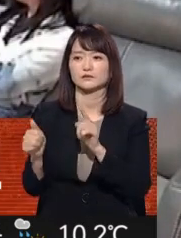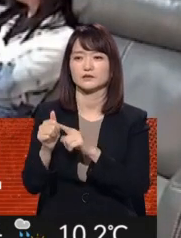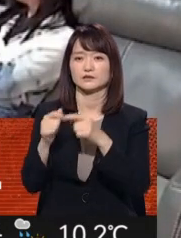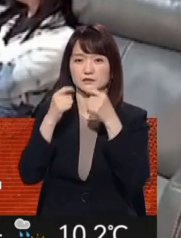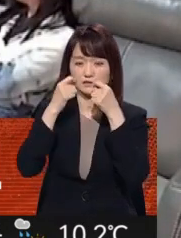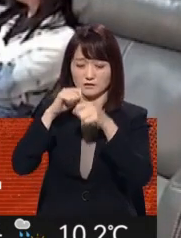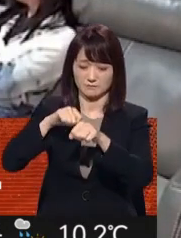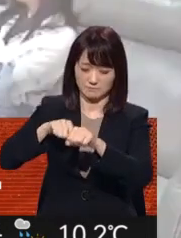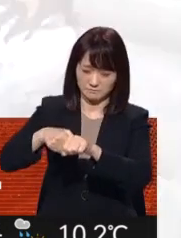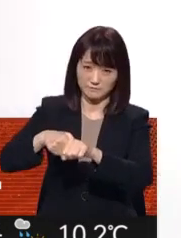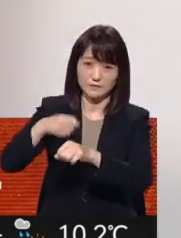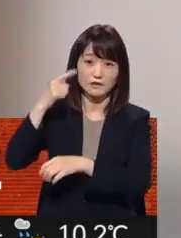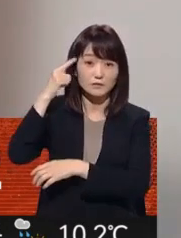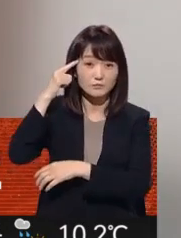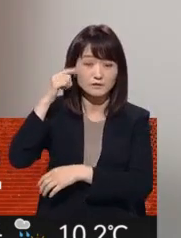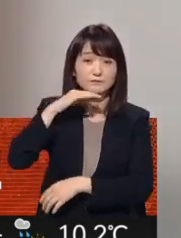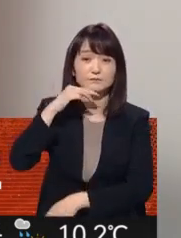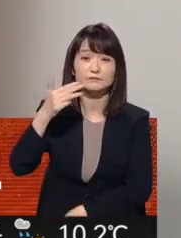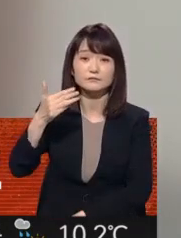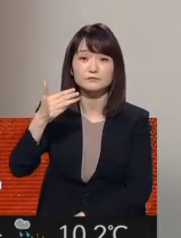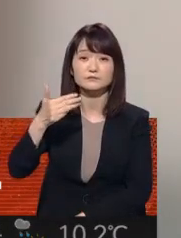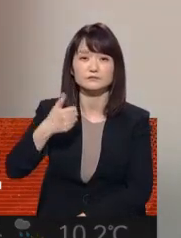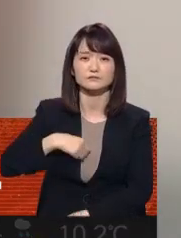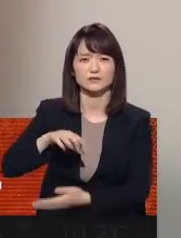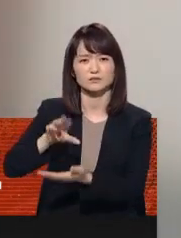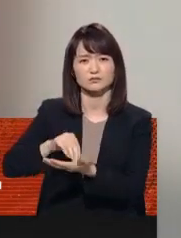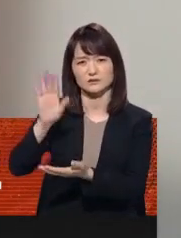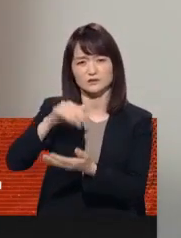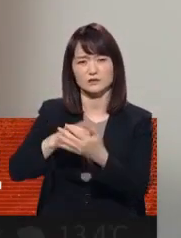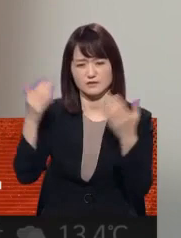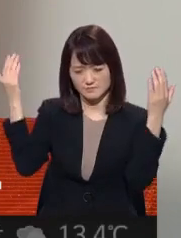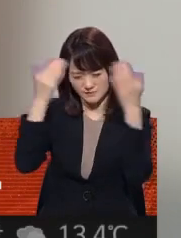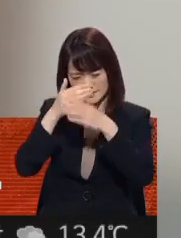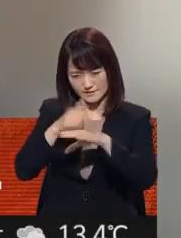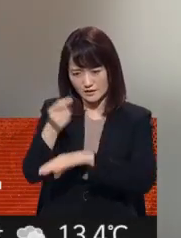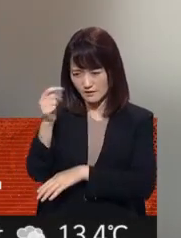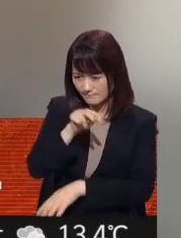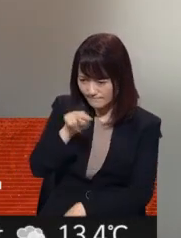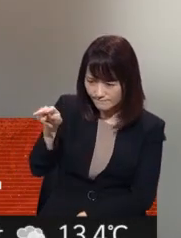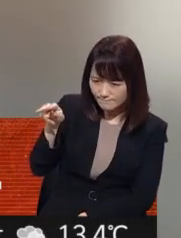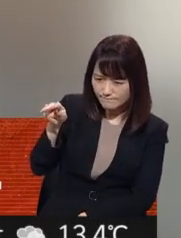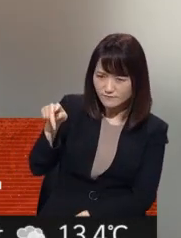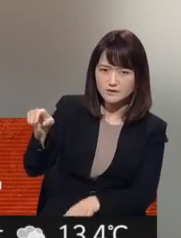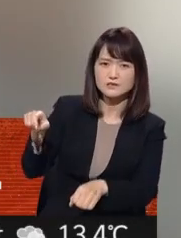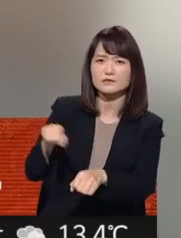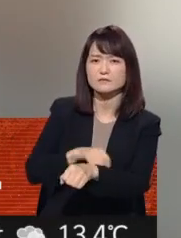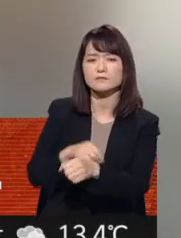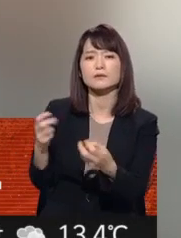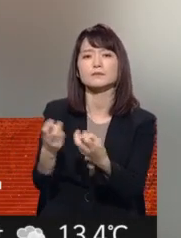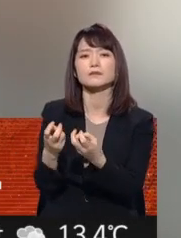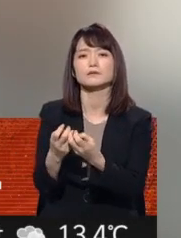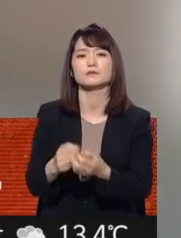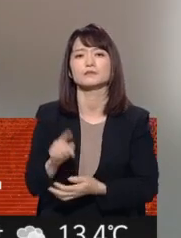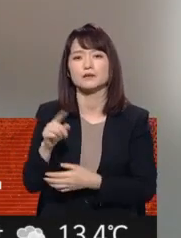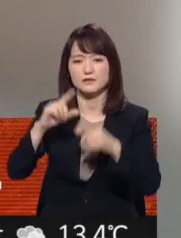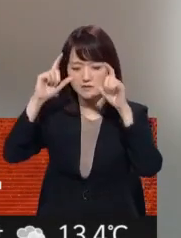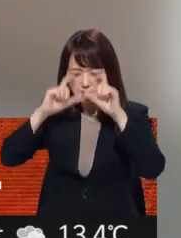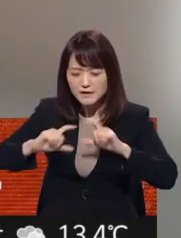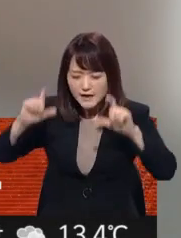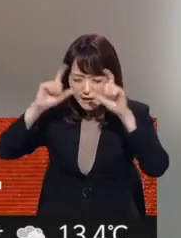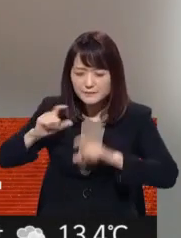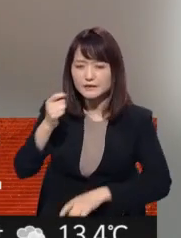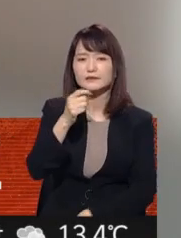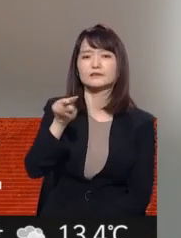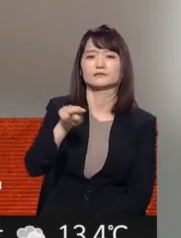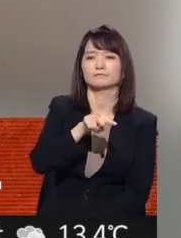중입니다. 왜냐하면 8살 아들이 숙제도 안 하고 맨날 밤늦게까지 텔레비전만 보고 있으니까 내린 특단의 조치인데요. 그건 바로